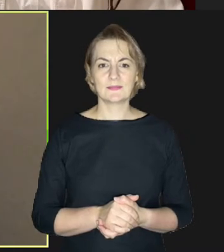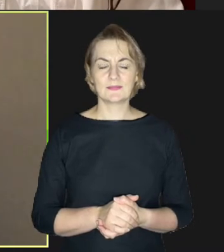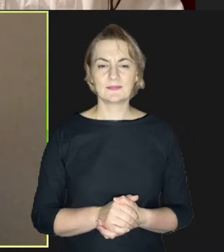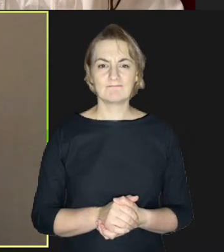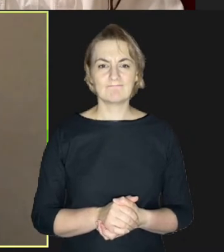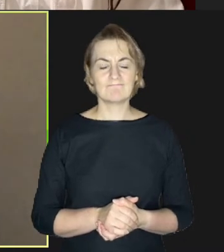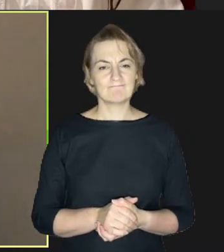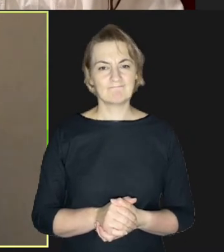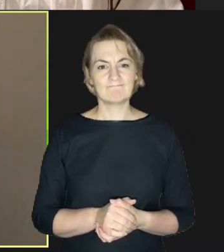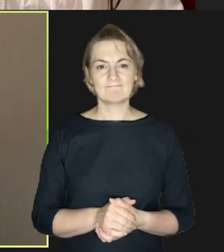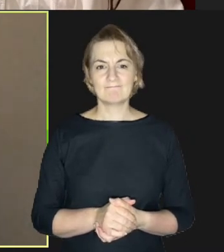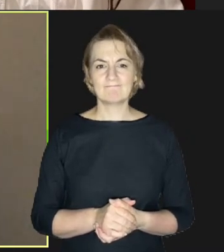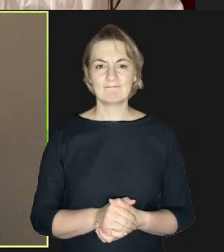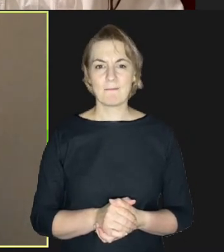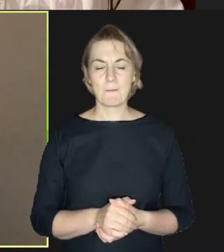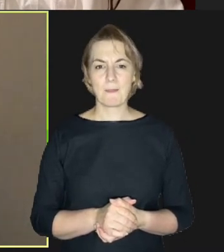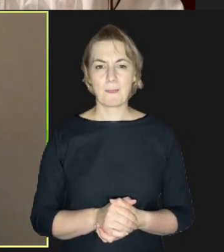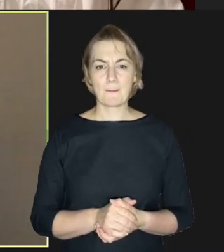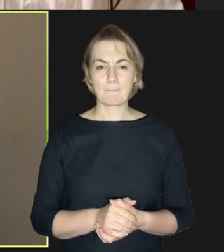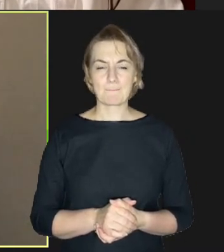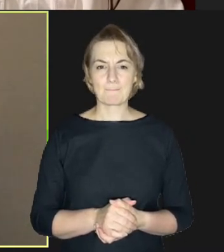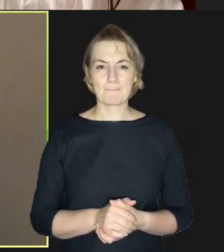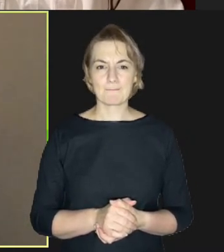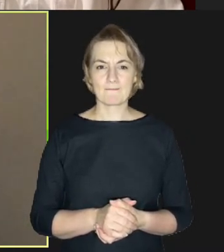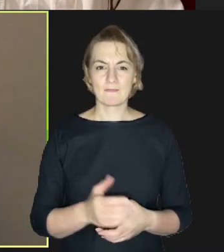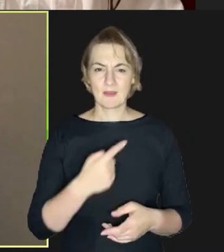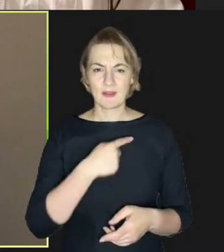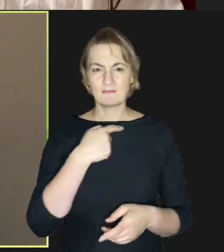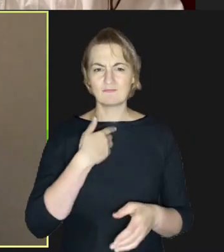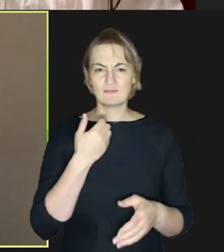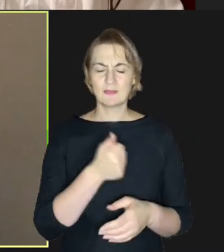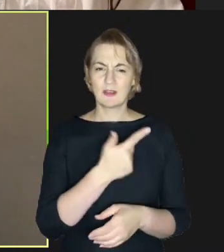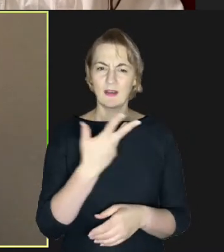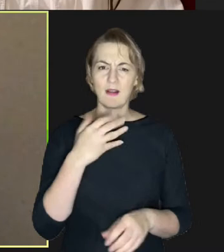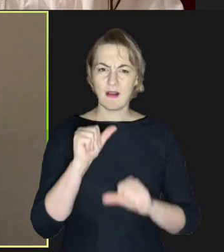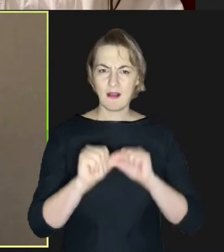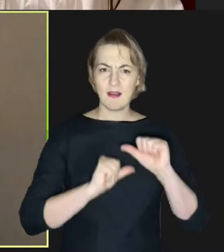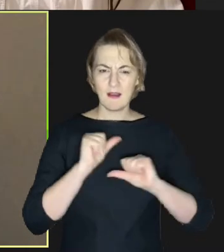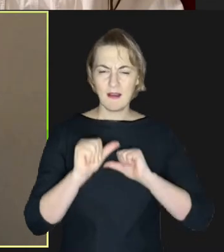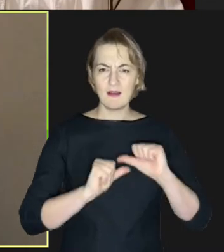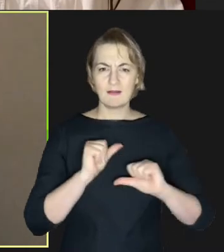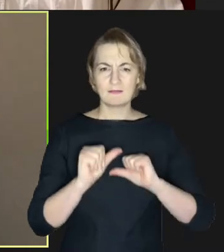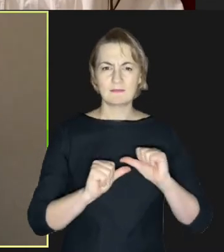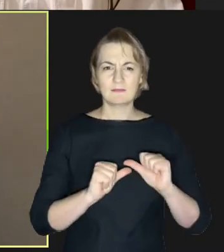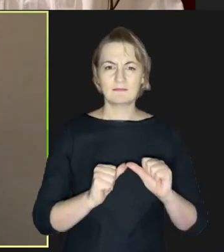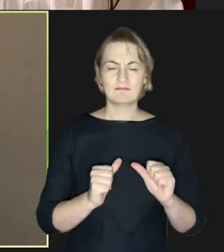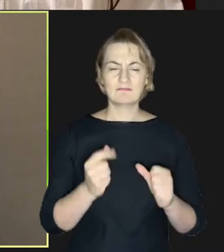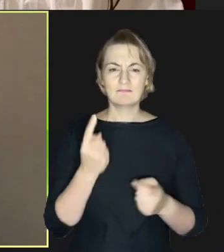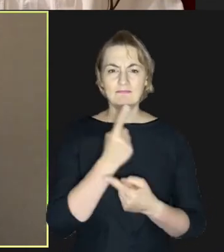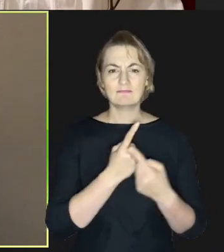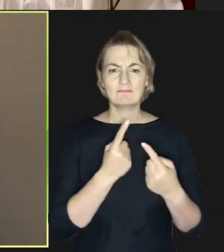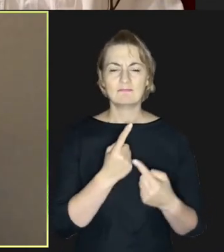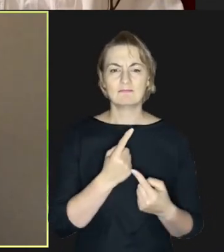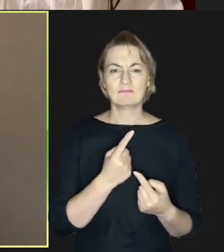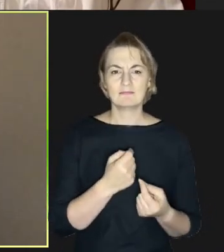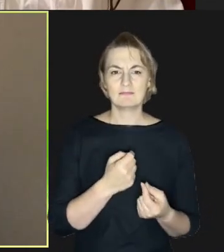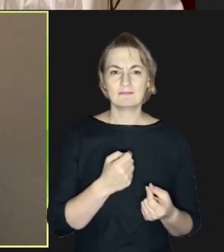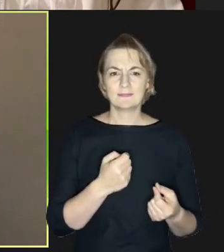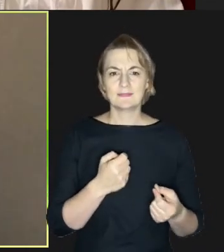to jest, to mi zajęło parę lat, żeby się, tak powiem,